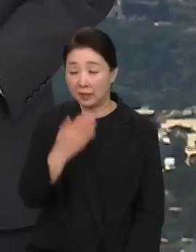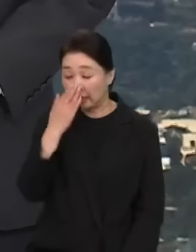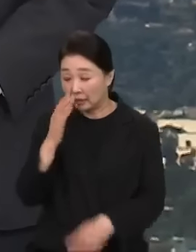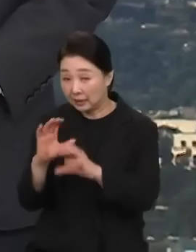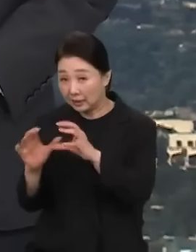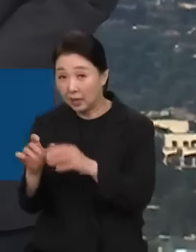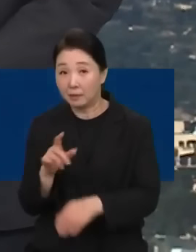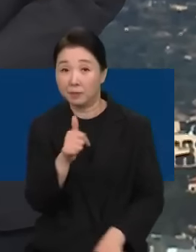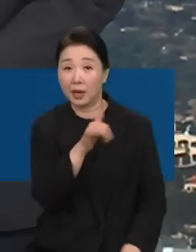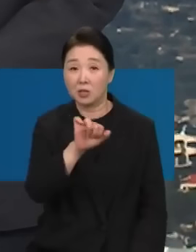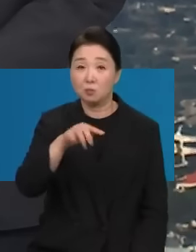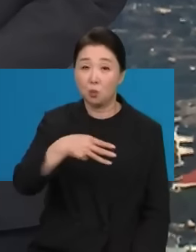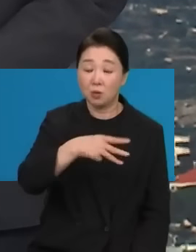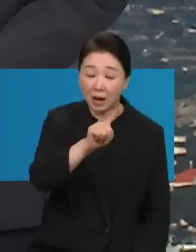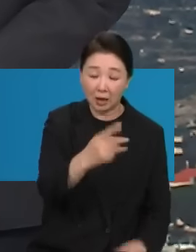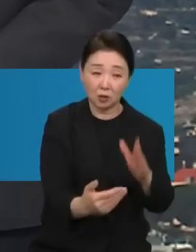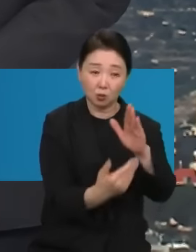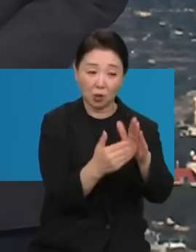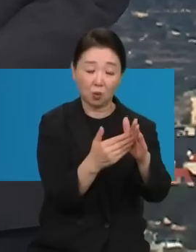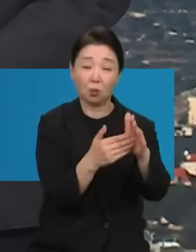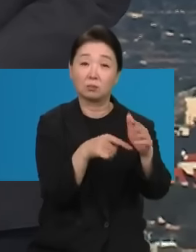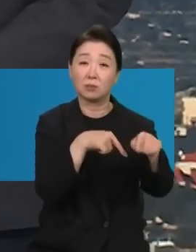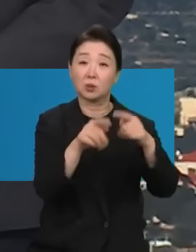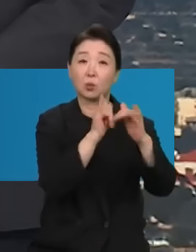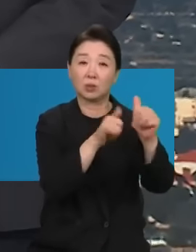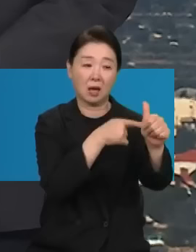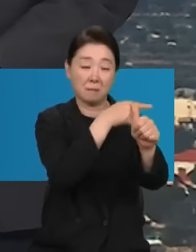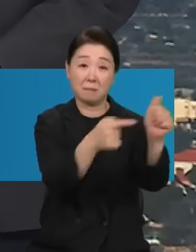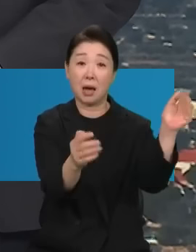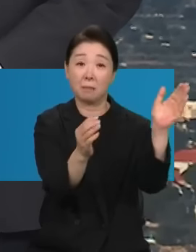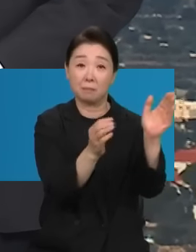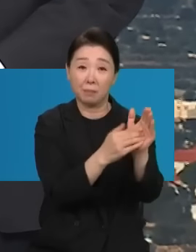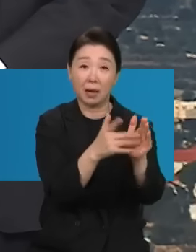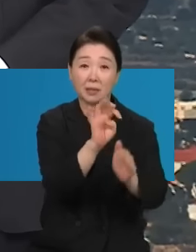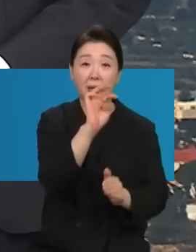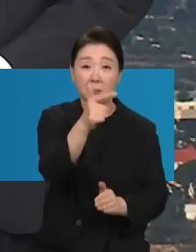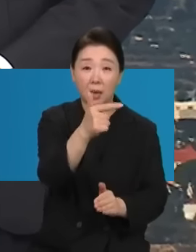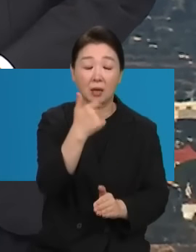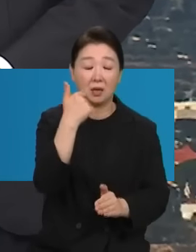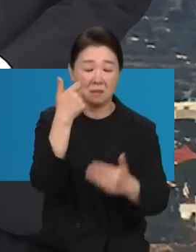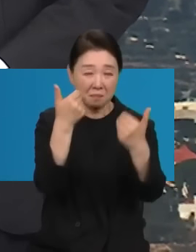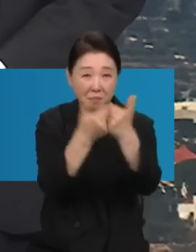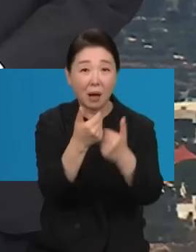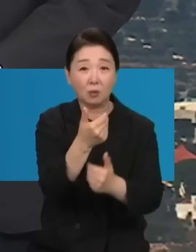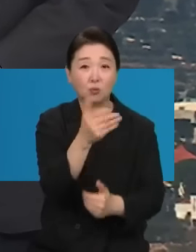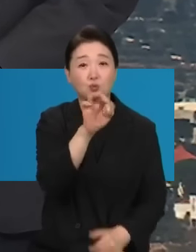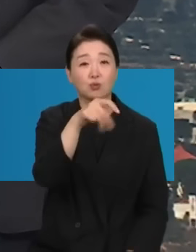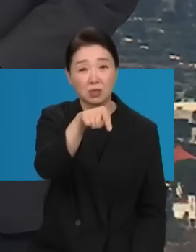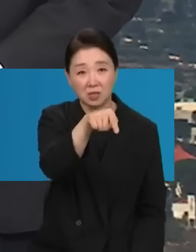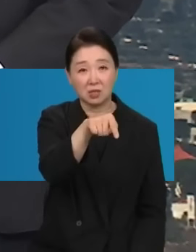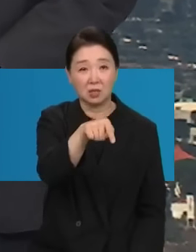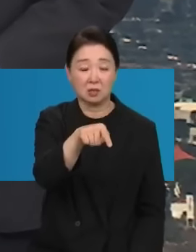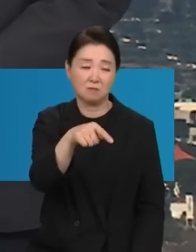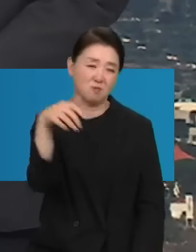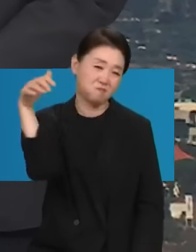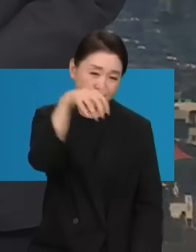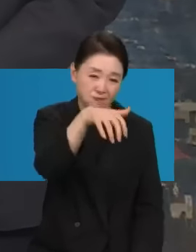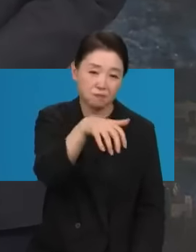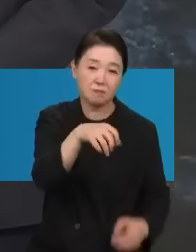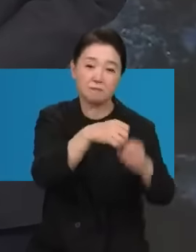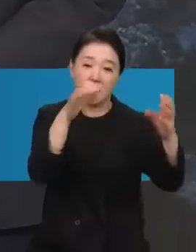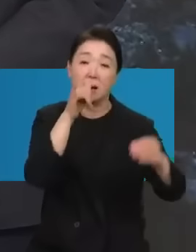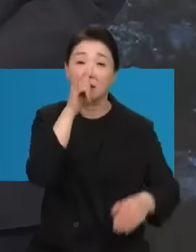이스라엘이 헤즈볼라의 최고 지도자를 암살한데이어서 예멘의 반군 후티 겨냥해 대규모 공습을